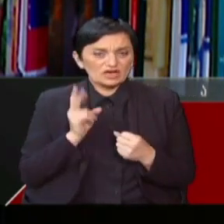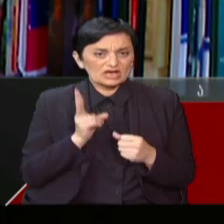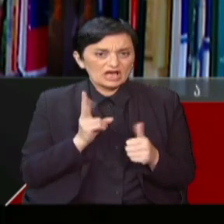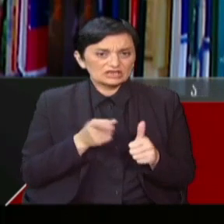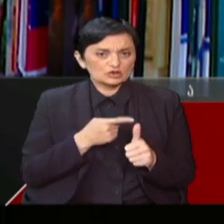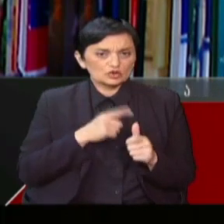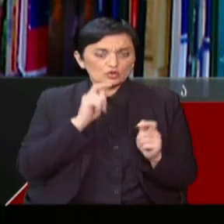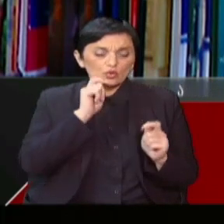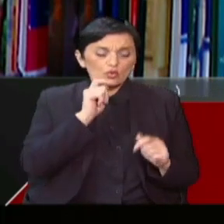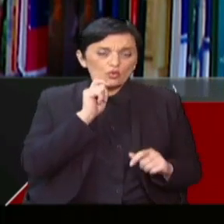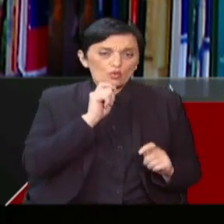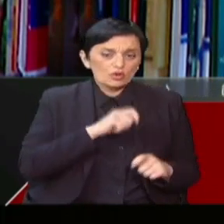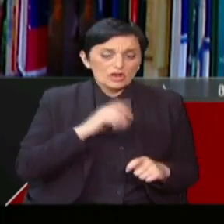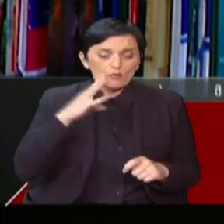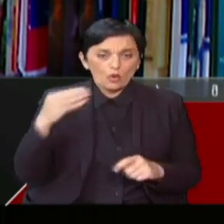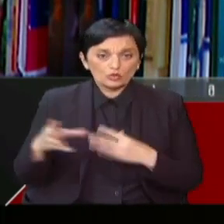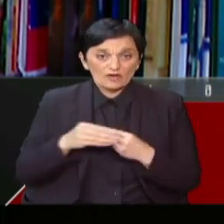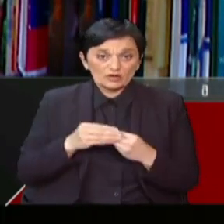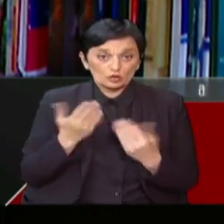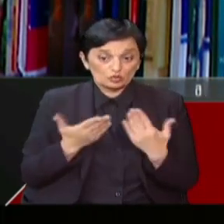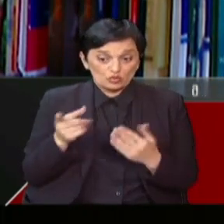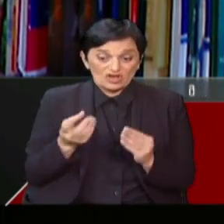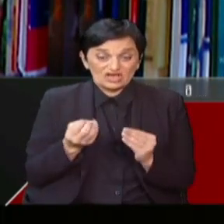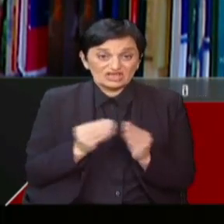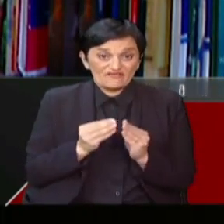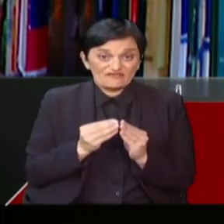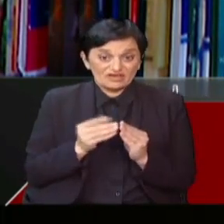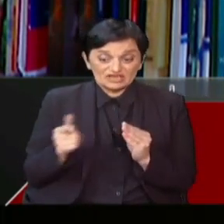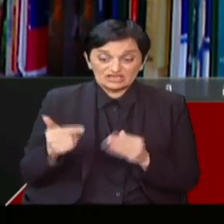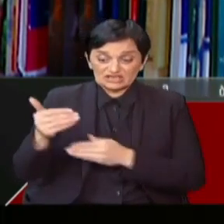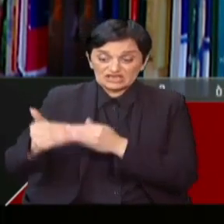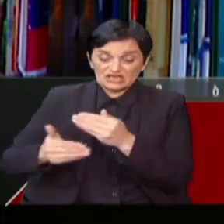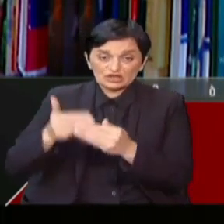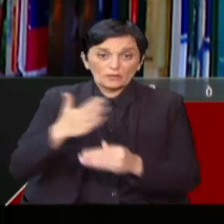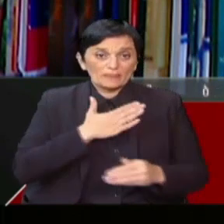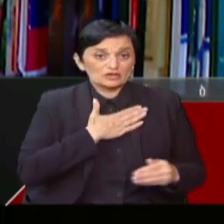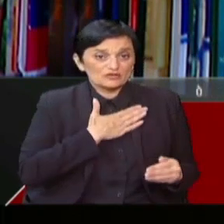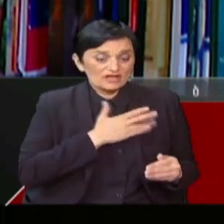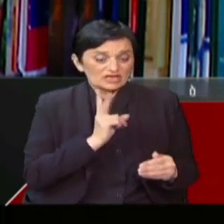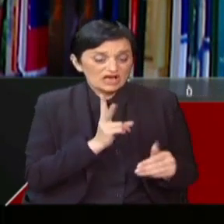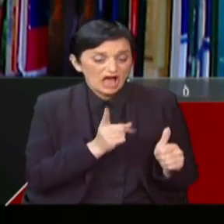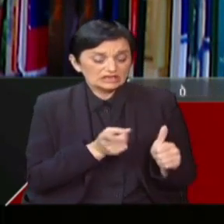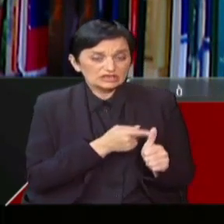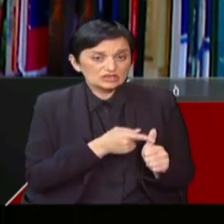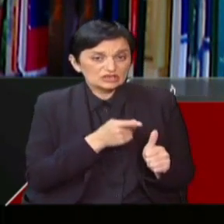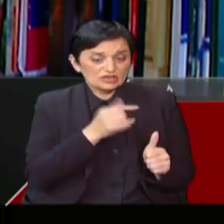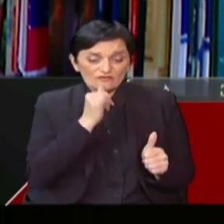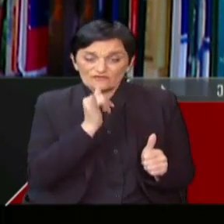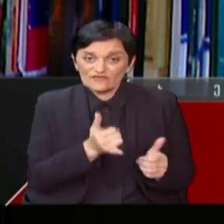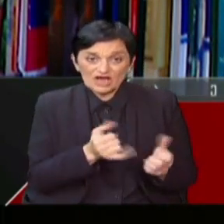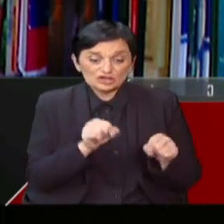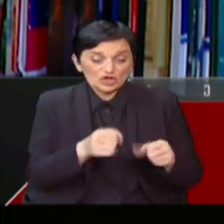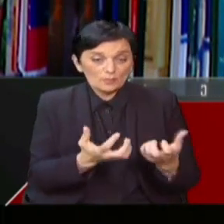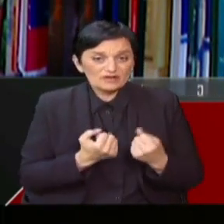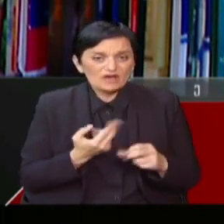სტატუსს უკრაინასა და მოლდოვასთან ერთად, მაგრამ ამ მოცემულობაში თუ ისინი კიდევ უფრო წინ წავლენ და ჩვენ კანდიდატის სტატუსის შესაძლებლობასაც ვერ